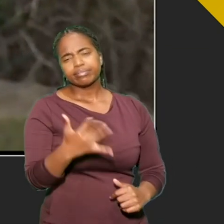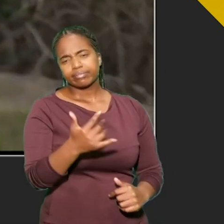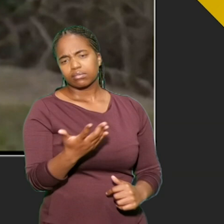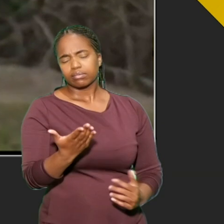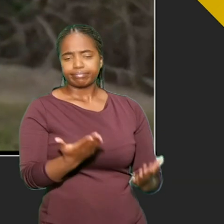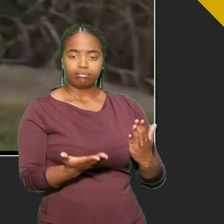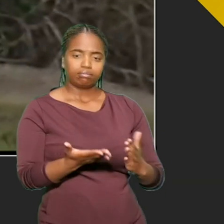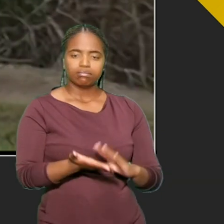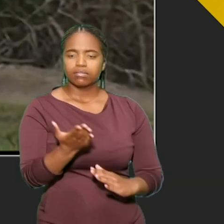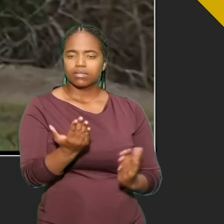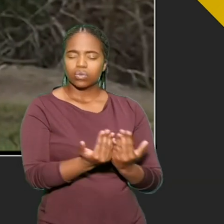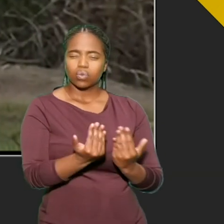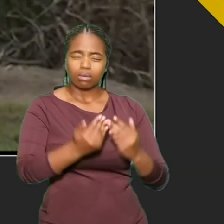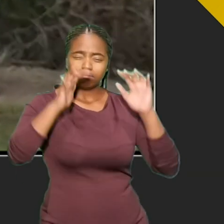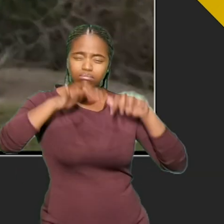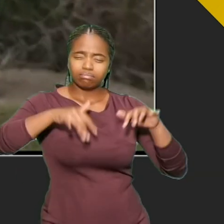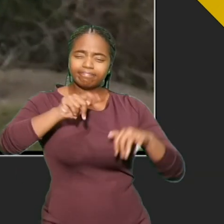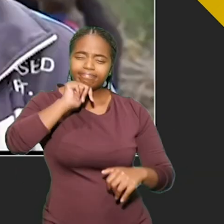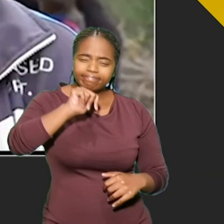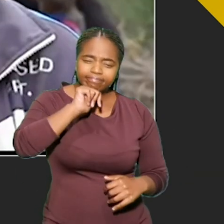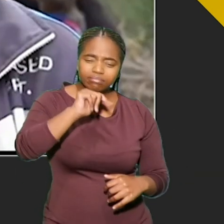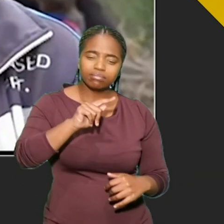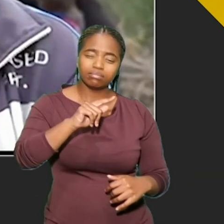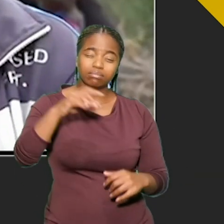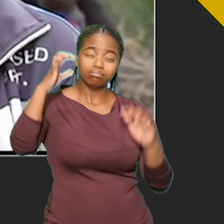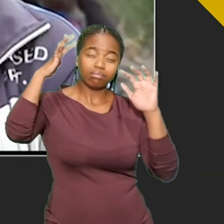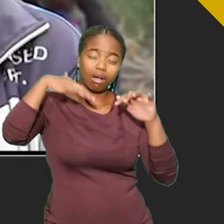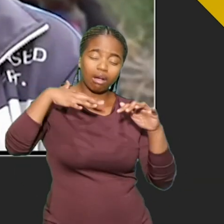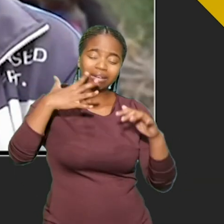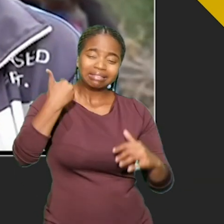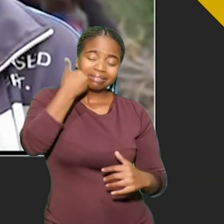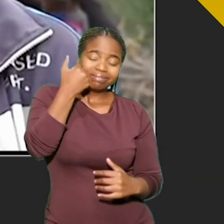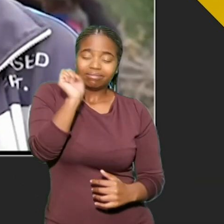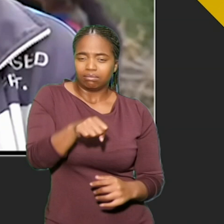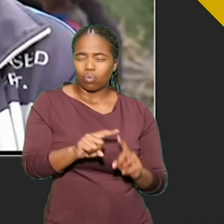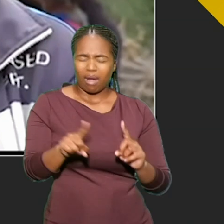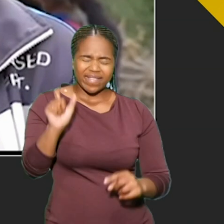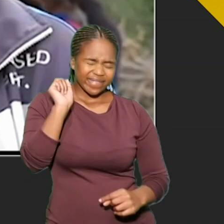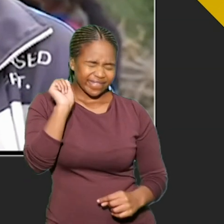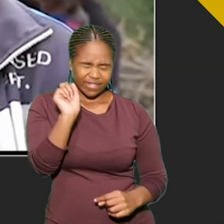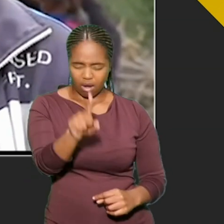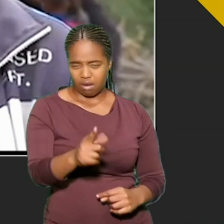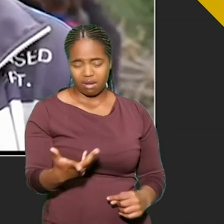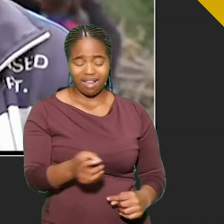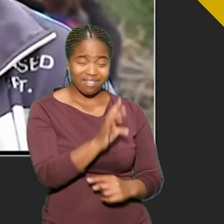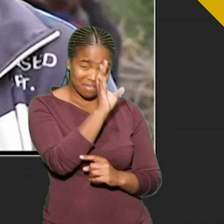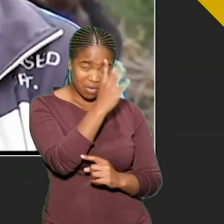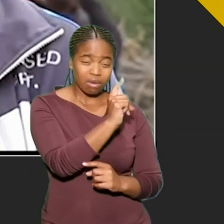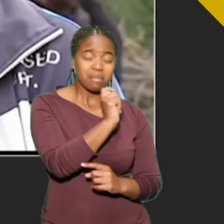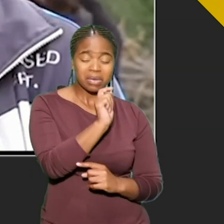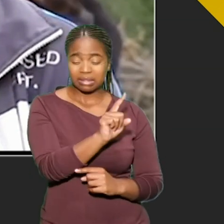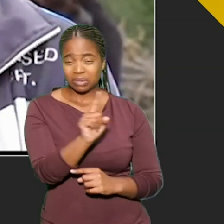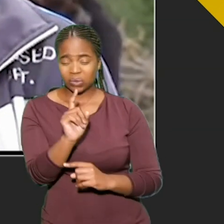besiya esikolweni izichotho zibatholele endleleni beziphelele kubo kuba ngenxa yoba kude baphele nje balimale